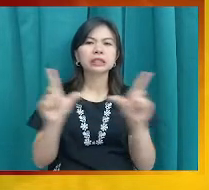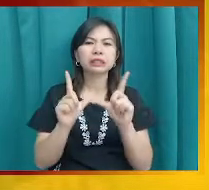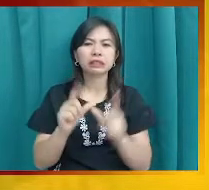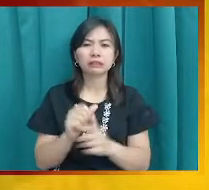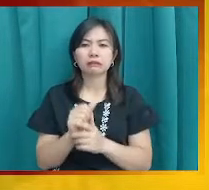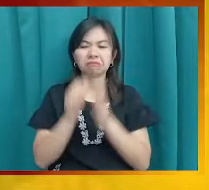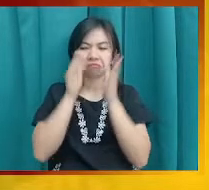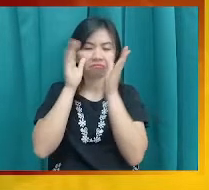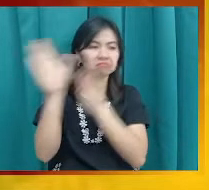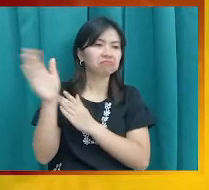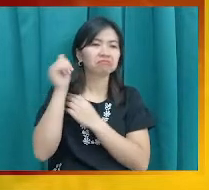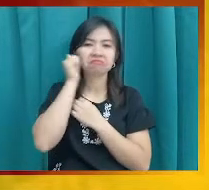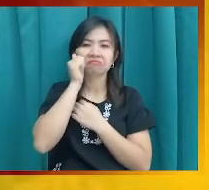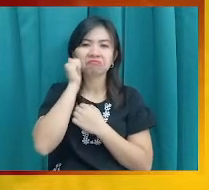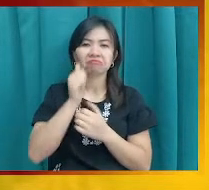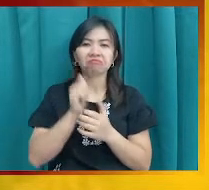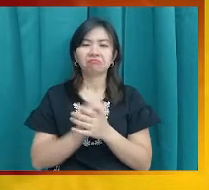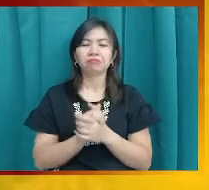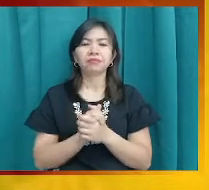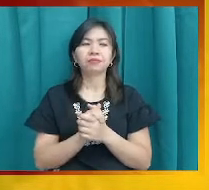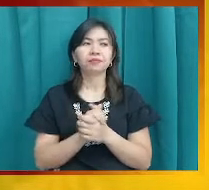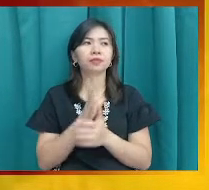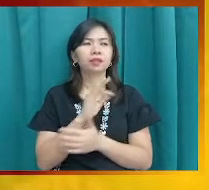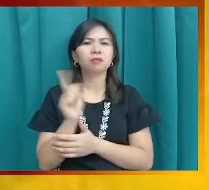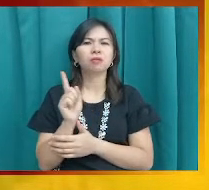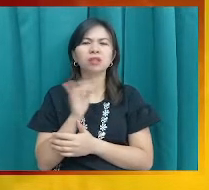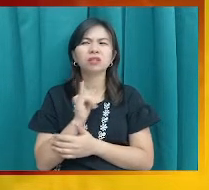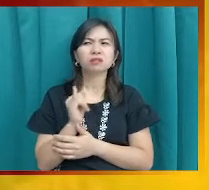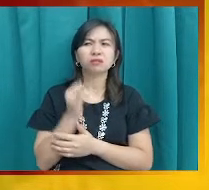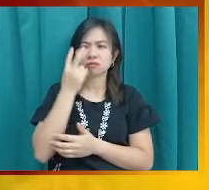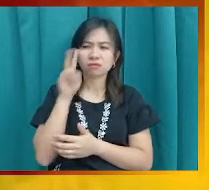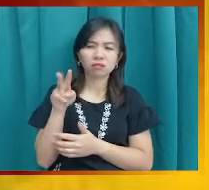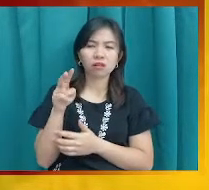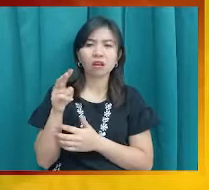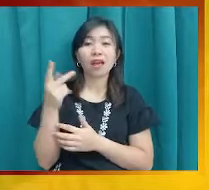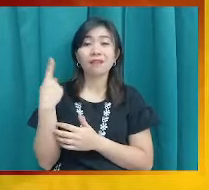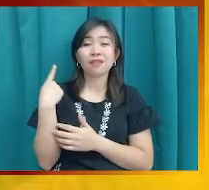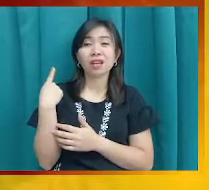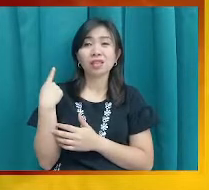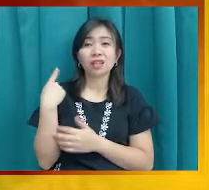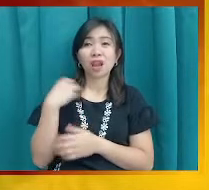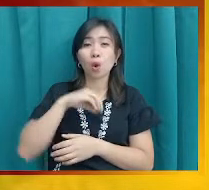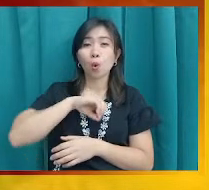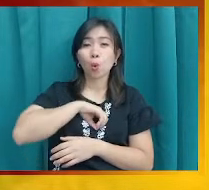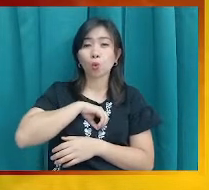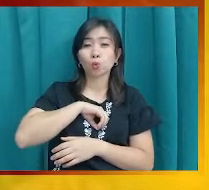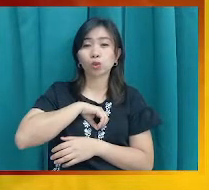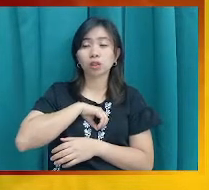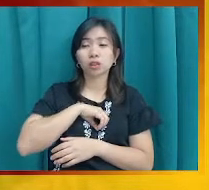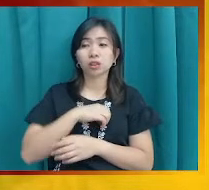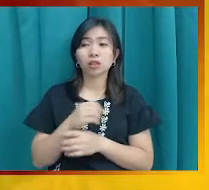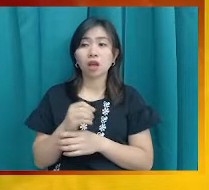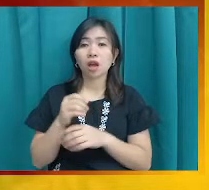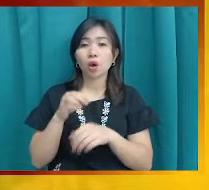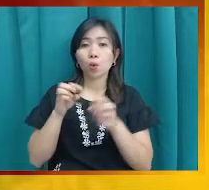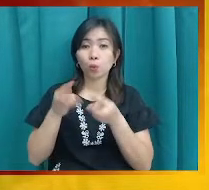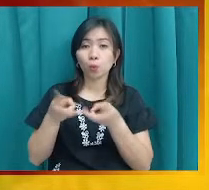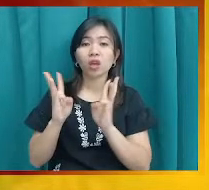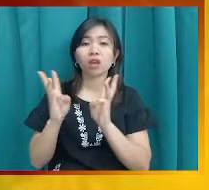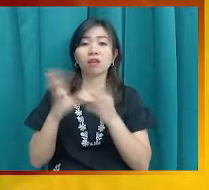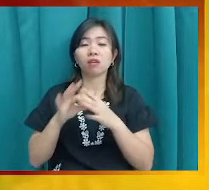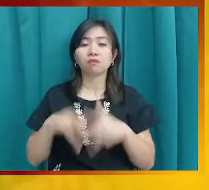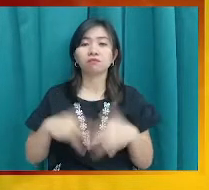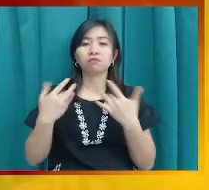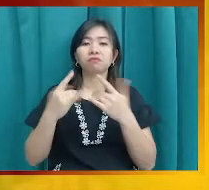mo, napansin ko rin doon kasi meron na rin naman sila. May mga ilan-ilan sa kanila kasi Christian. Yeah.